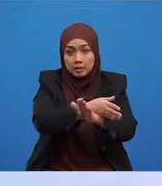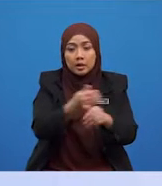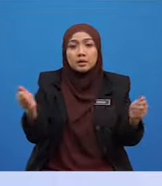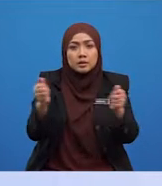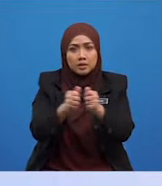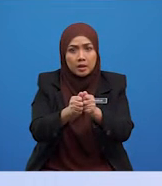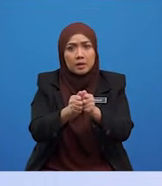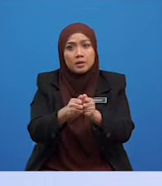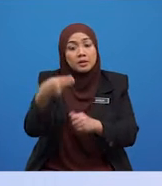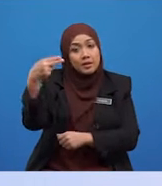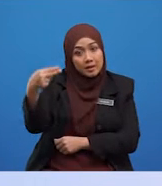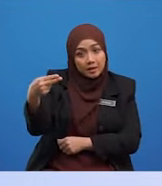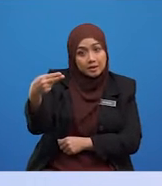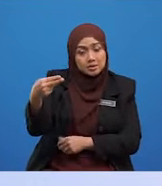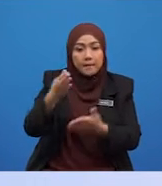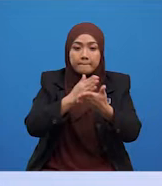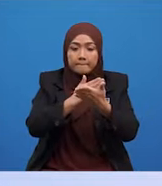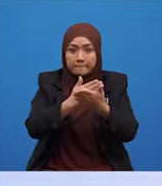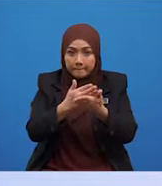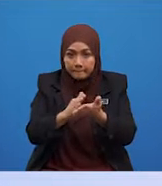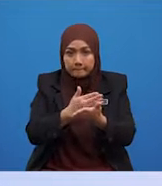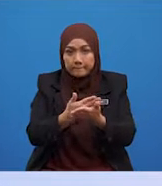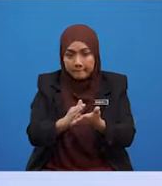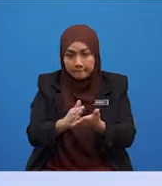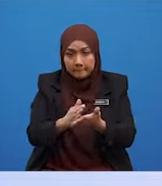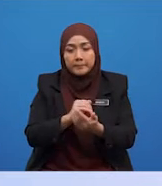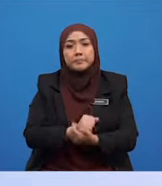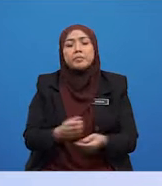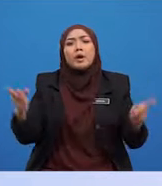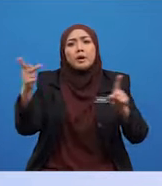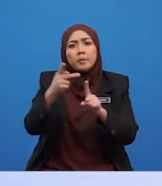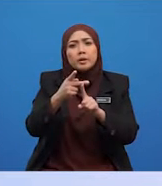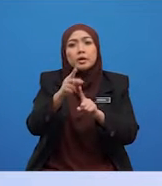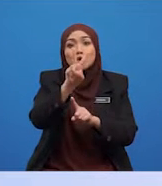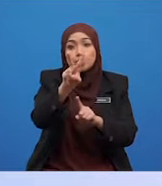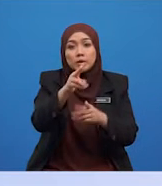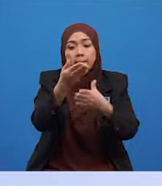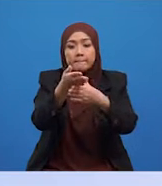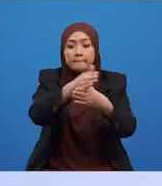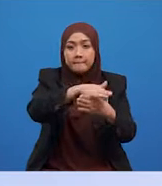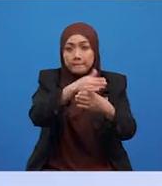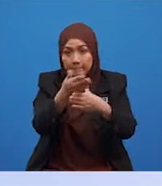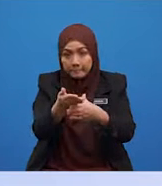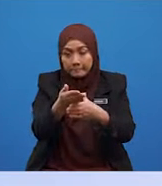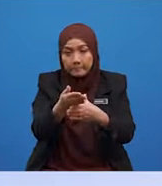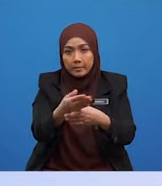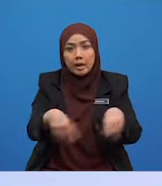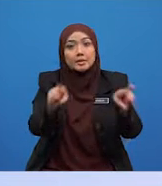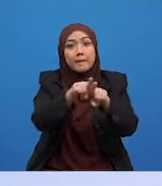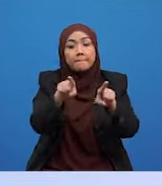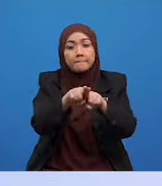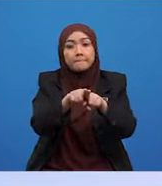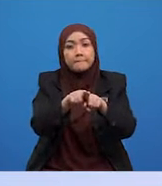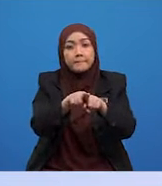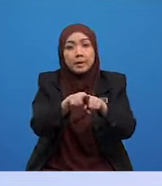perentas, H membahagi perentas itu kepada dua bahagian yang sama